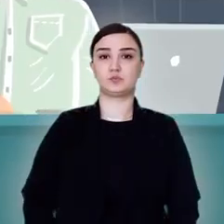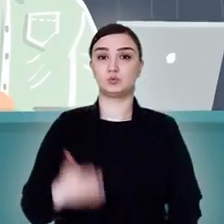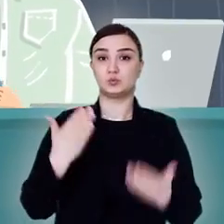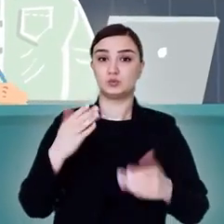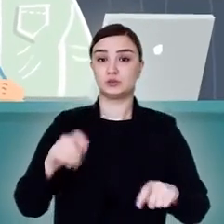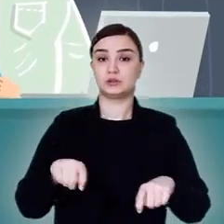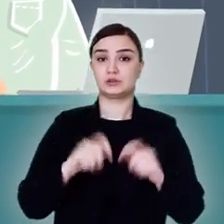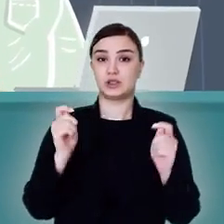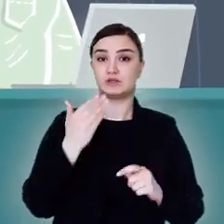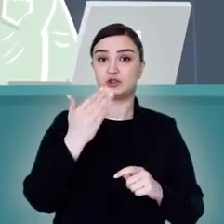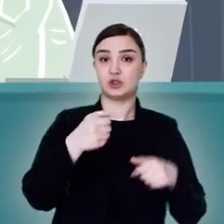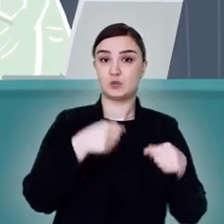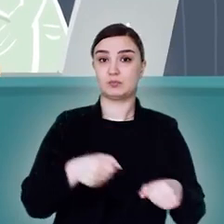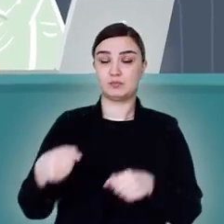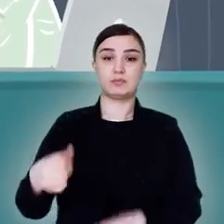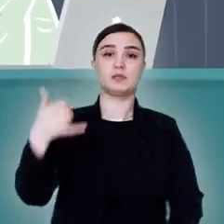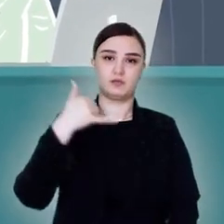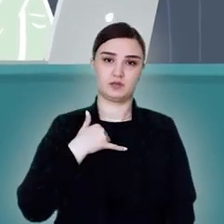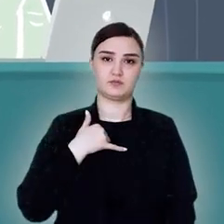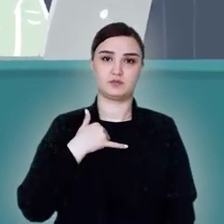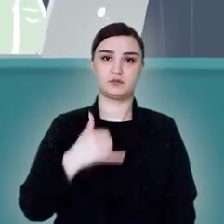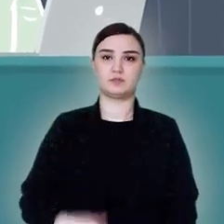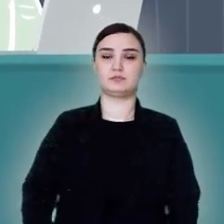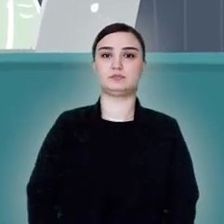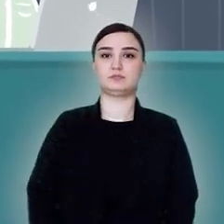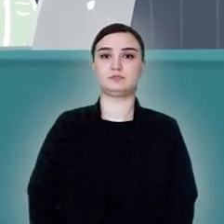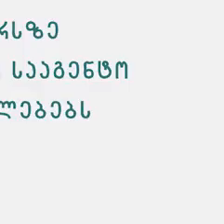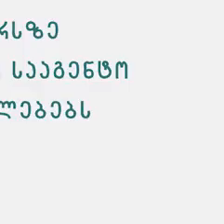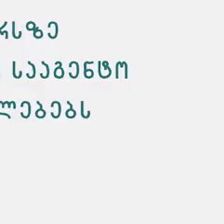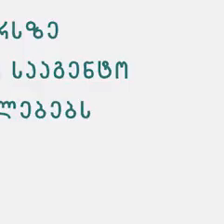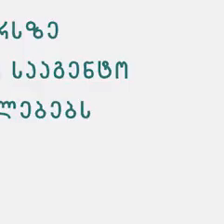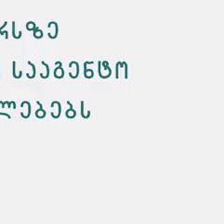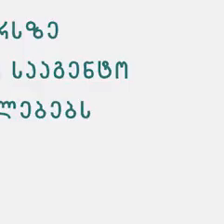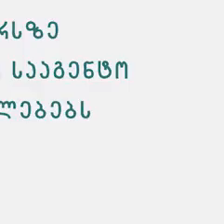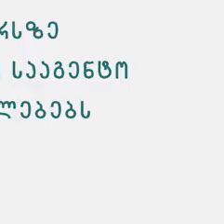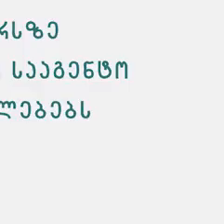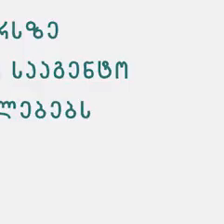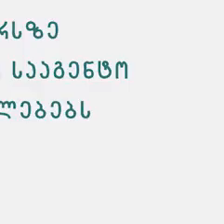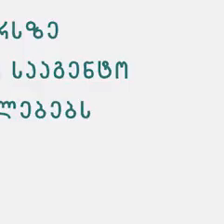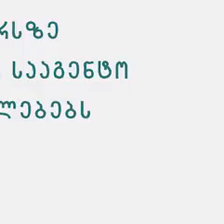თუ დაირღვა შენი უფლებები, დაგვიკავშირდი. საქართველოს კონკურენციის ეროვნული სააგენტო.